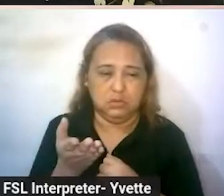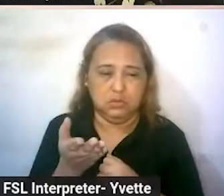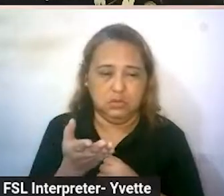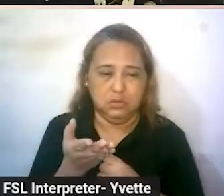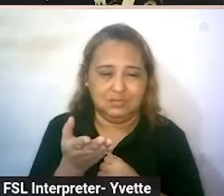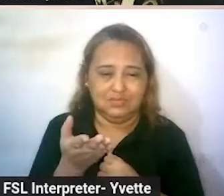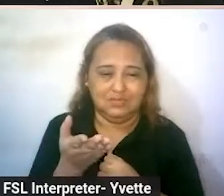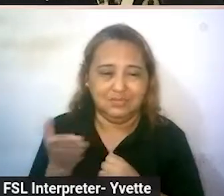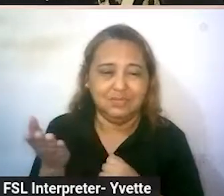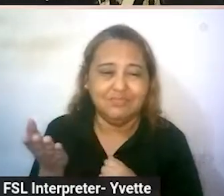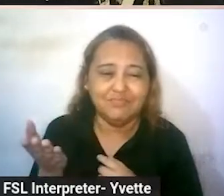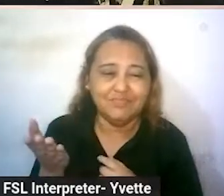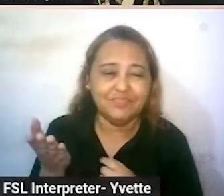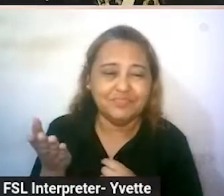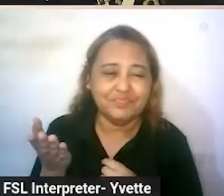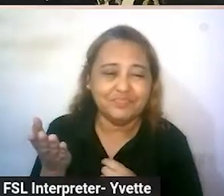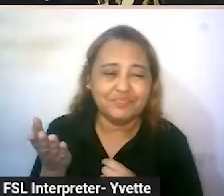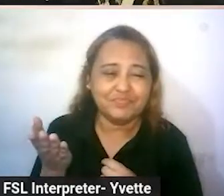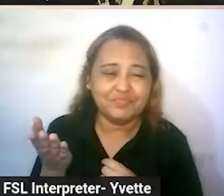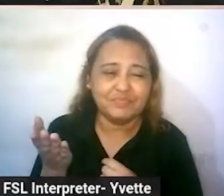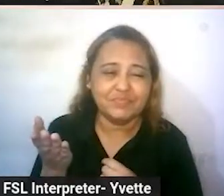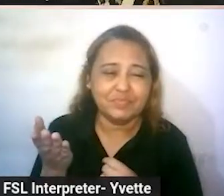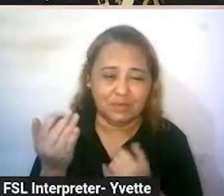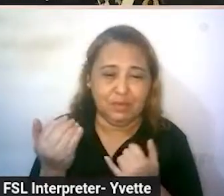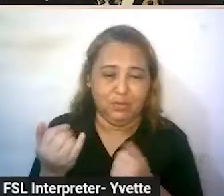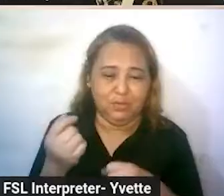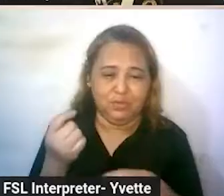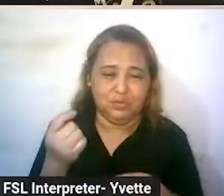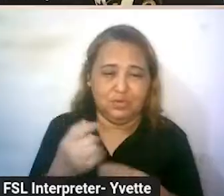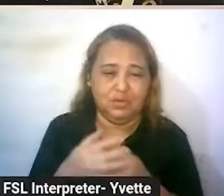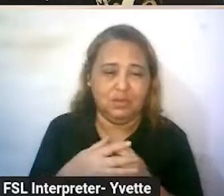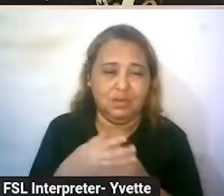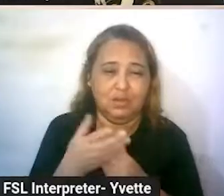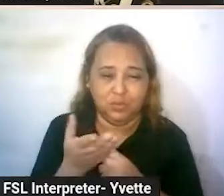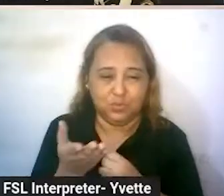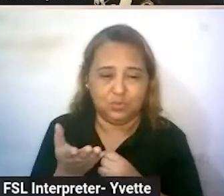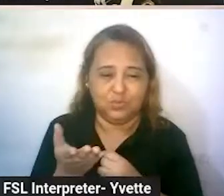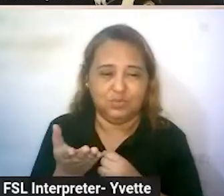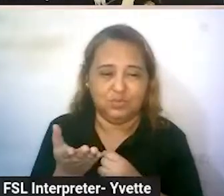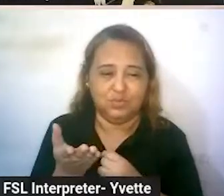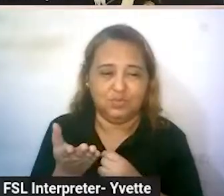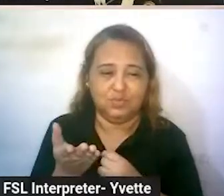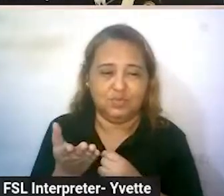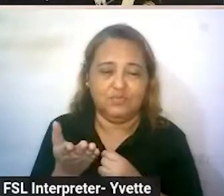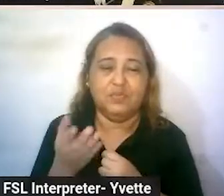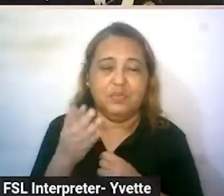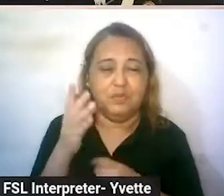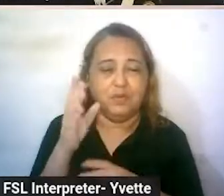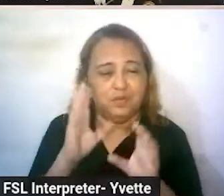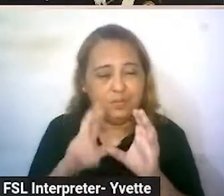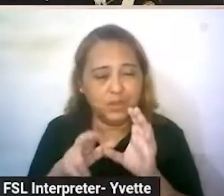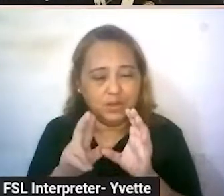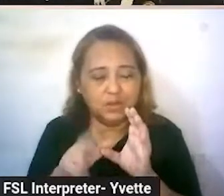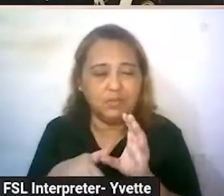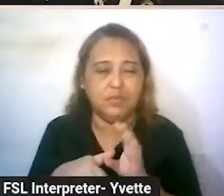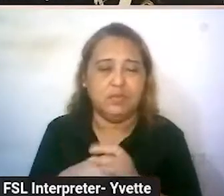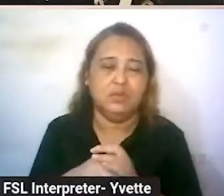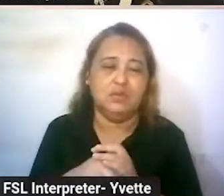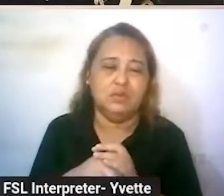Lord? Naisip mo ba ngayon sa panahon na ito na ikaw ay isang PWD at